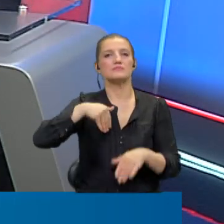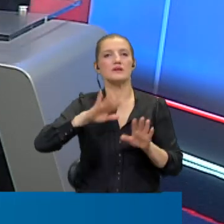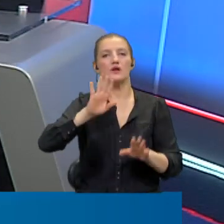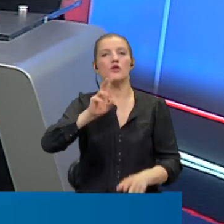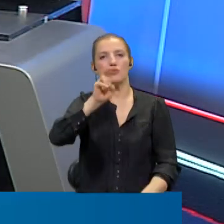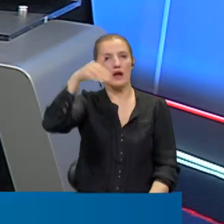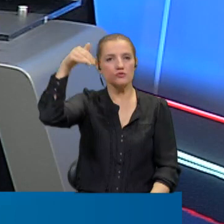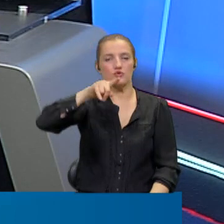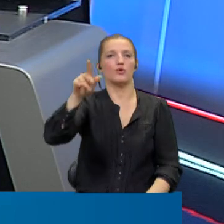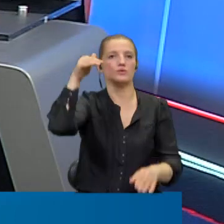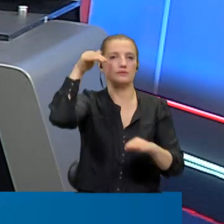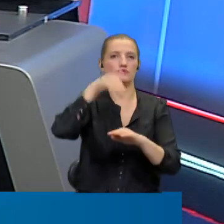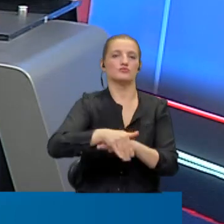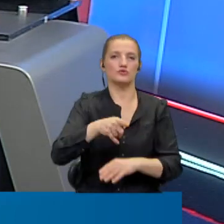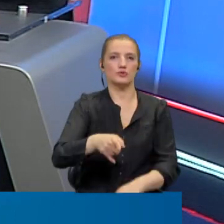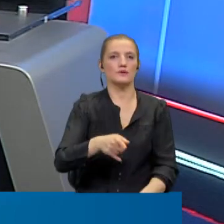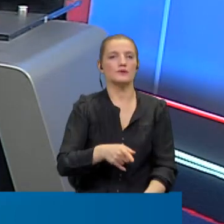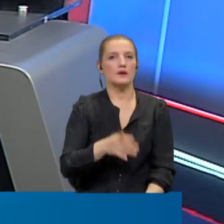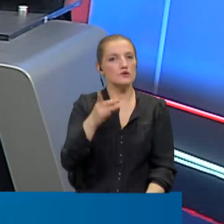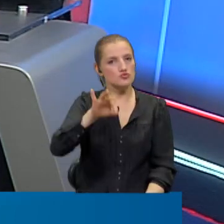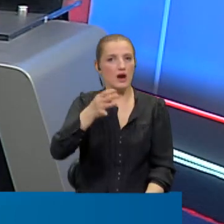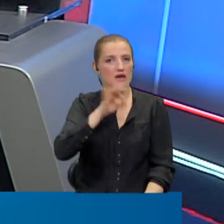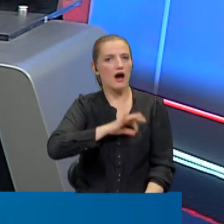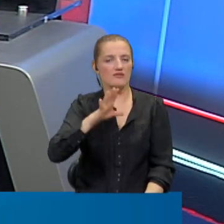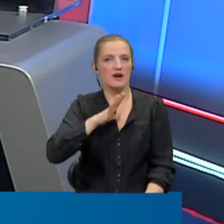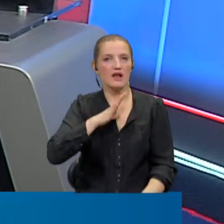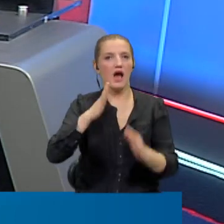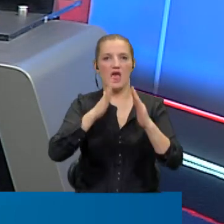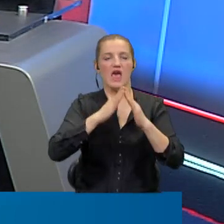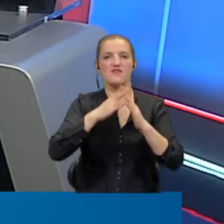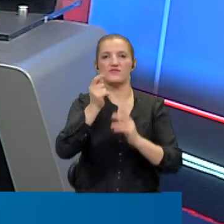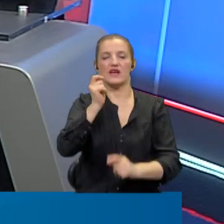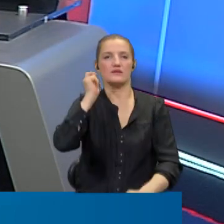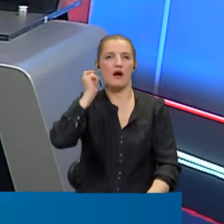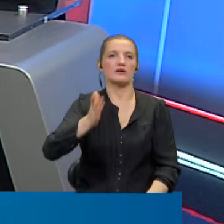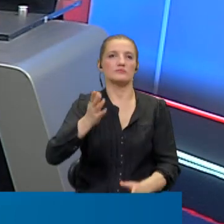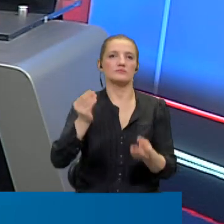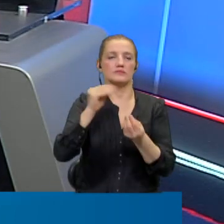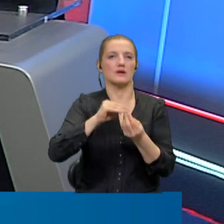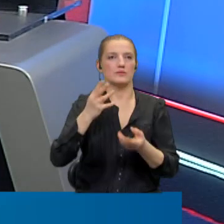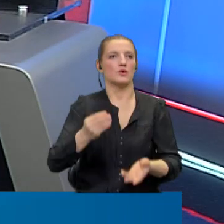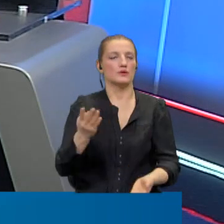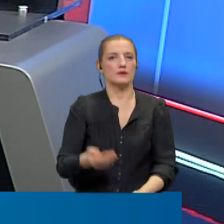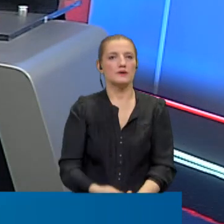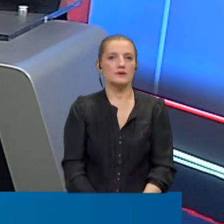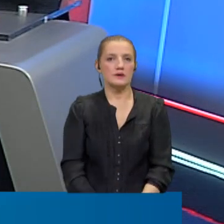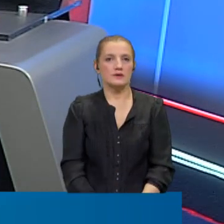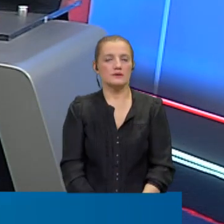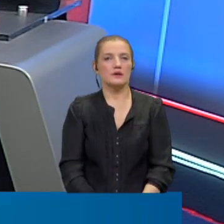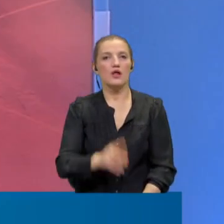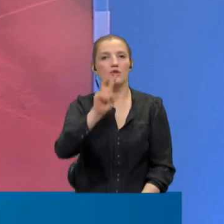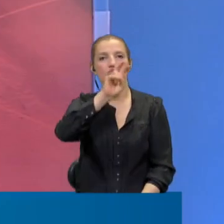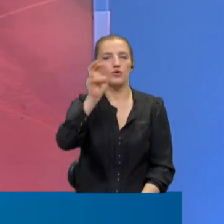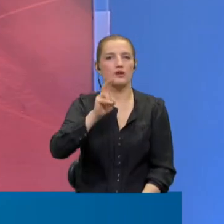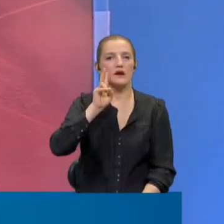düşünce O da düşmüş yani hayalleri Çağla Kardır da ev fiyatları daha çok artmıştır bir şey derler